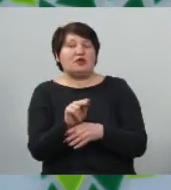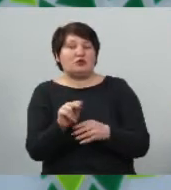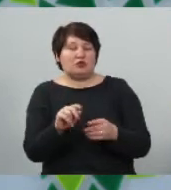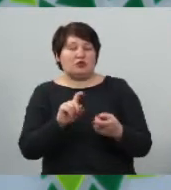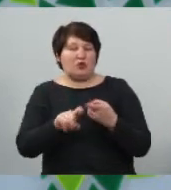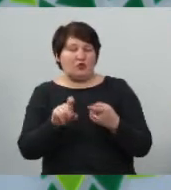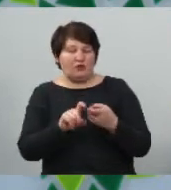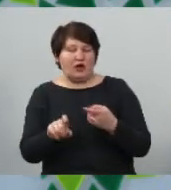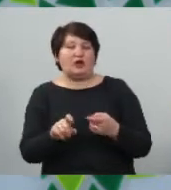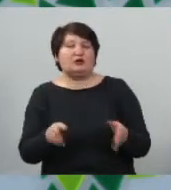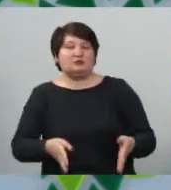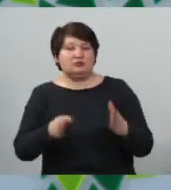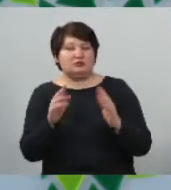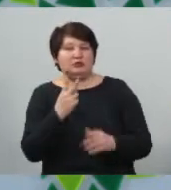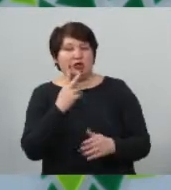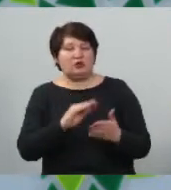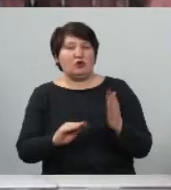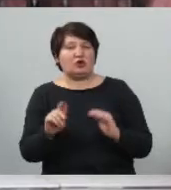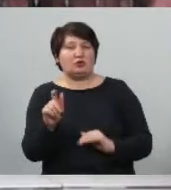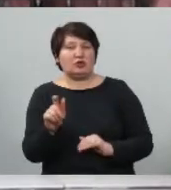наш кореспондент Олександр Букатюк.